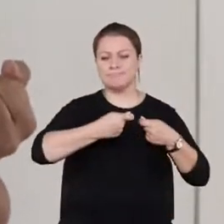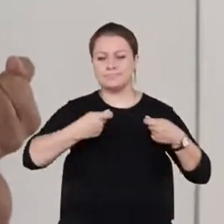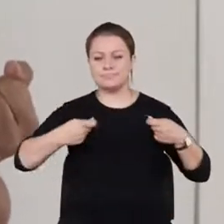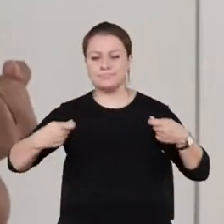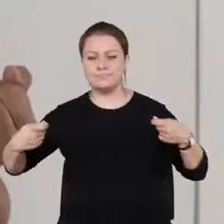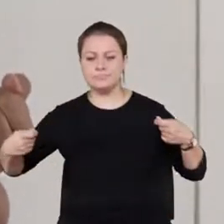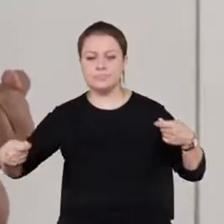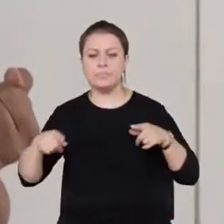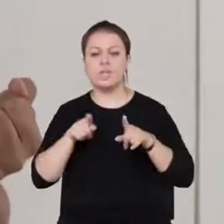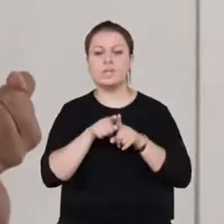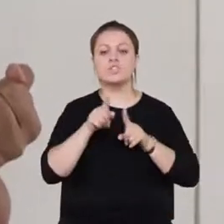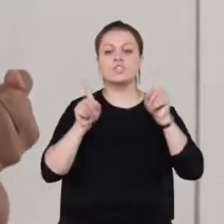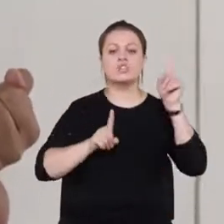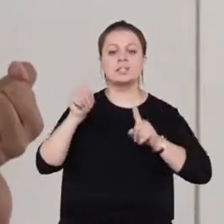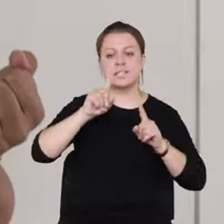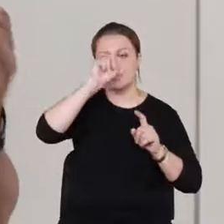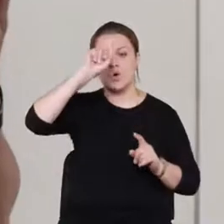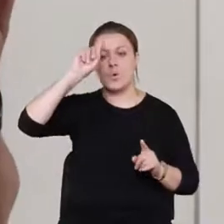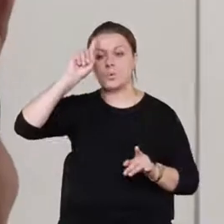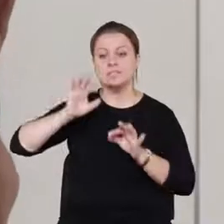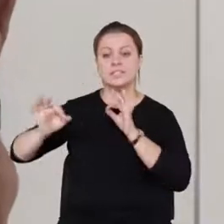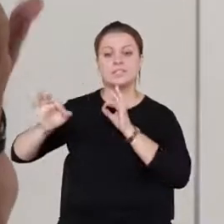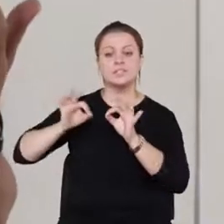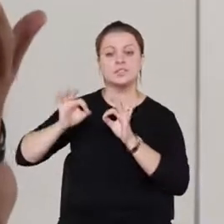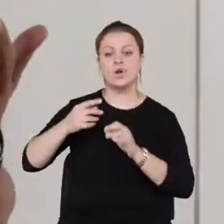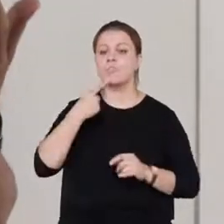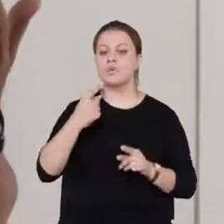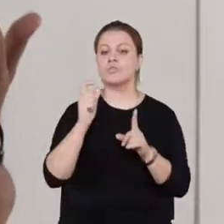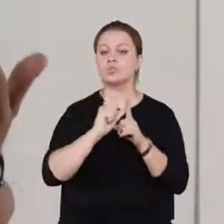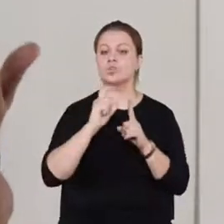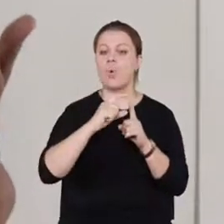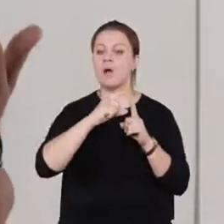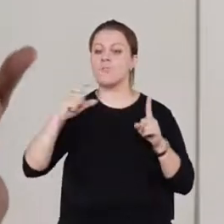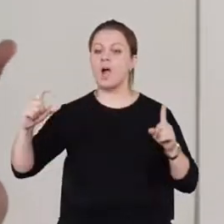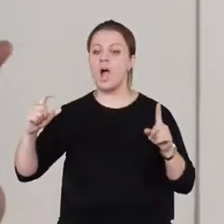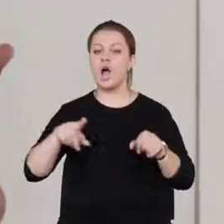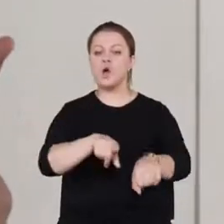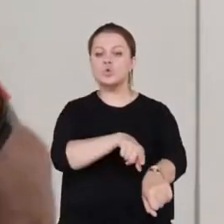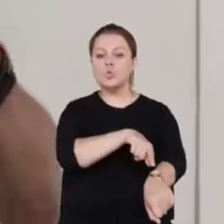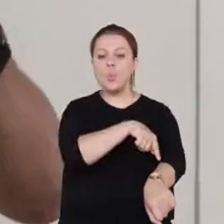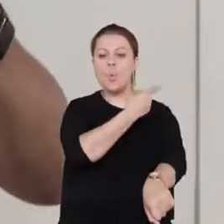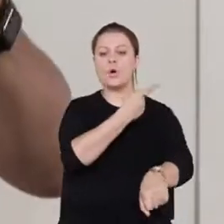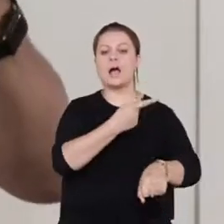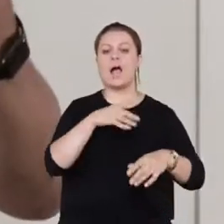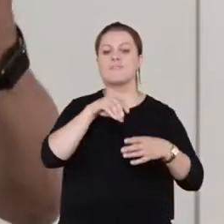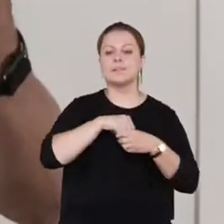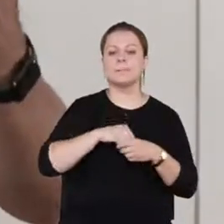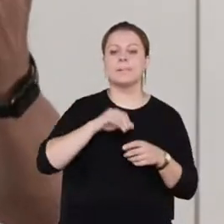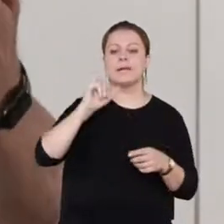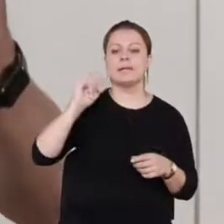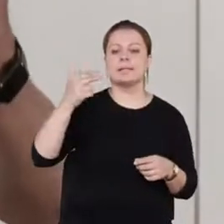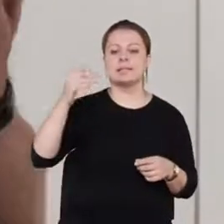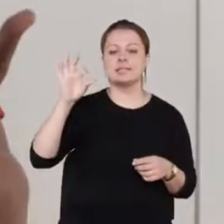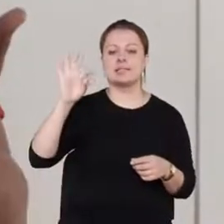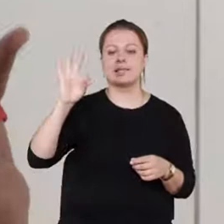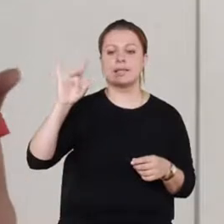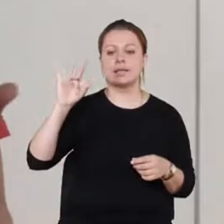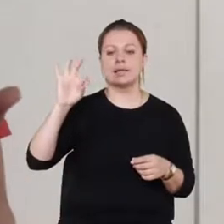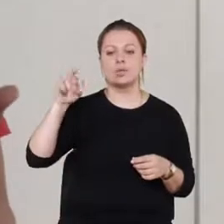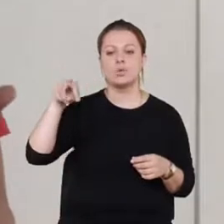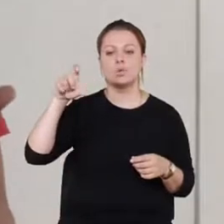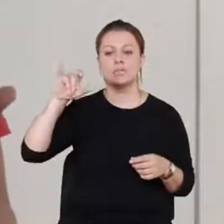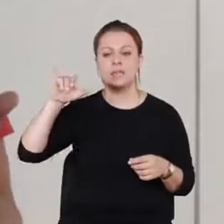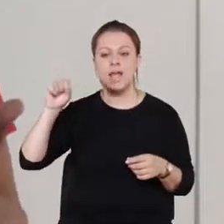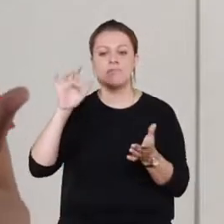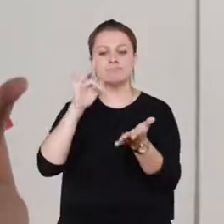czasami używają takiego terminu, długiego trwania instytucji w Polsce i w ogóle pewnego sposobu życia czy